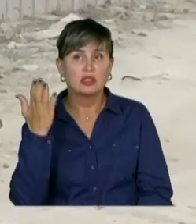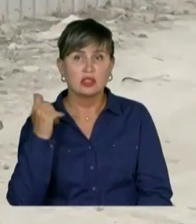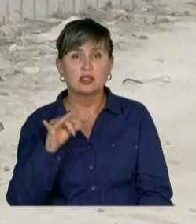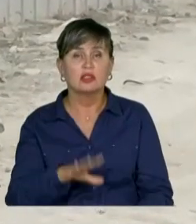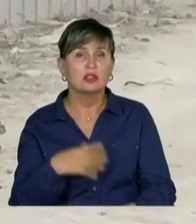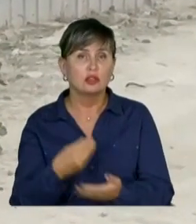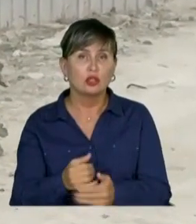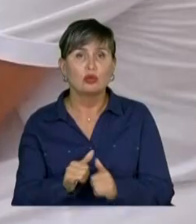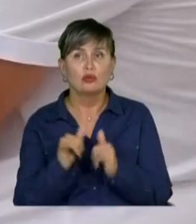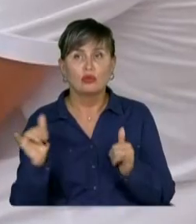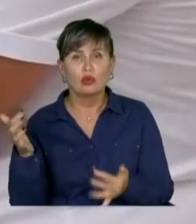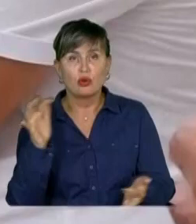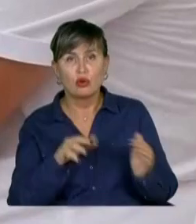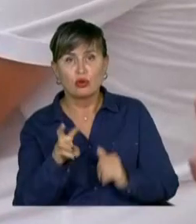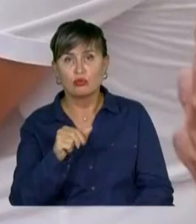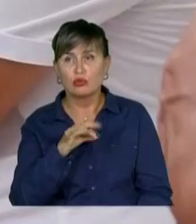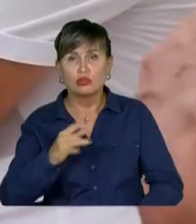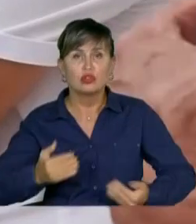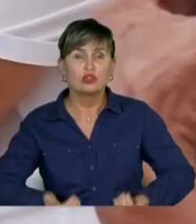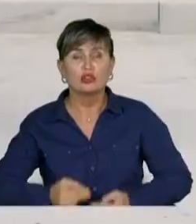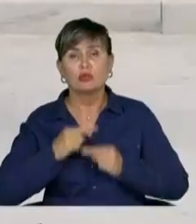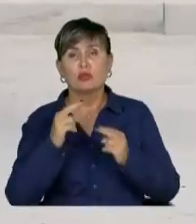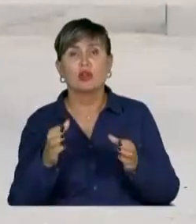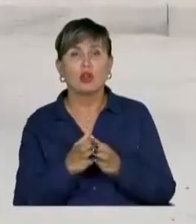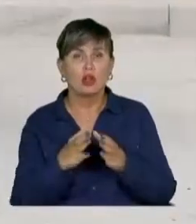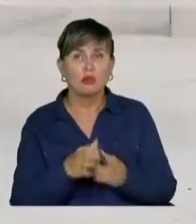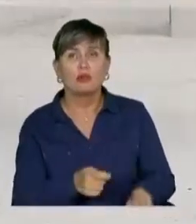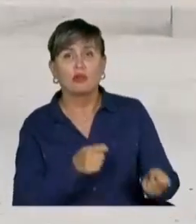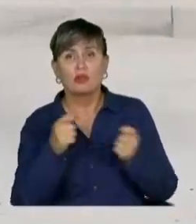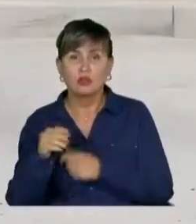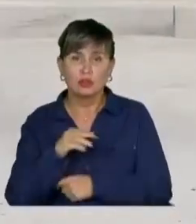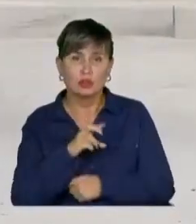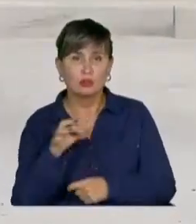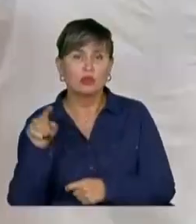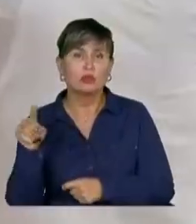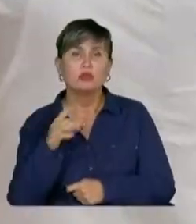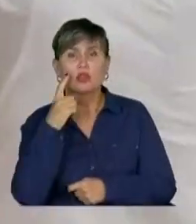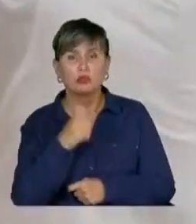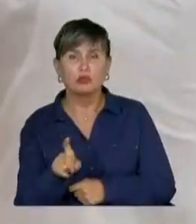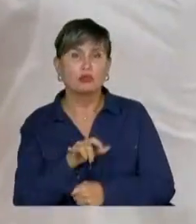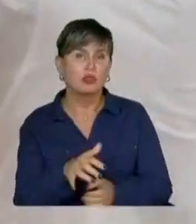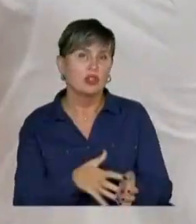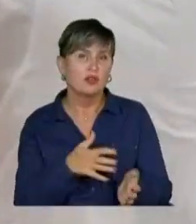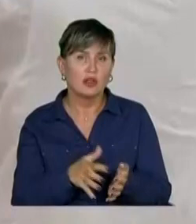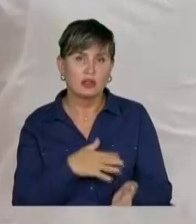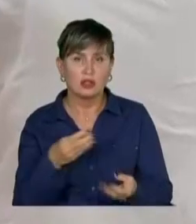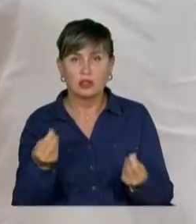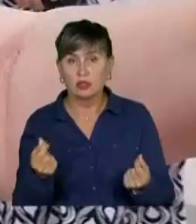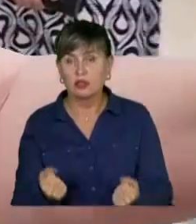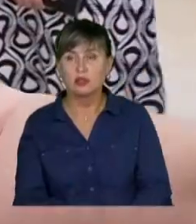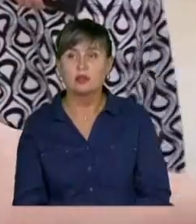времени увеличились горы мусора. Жители обращались в компанию по вывозу ТБО, но там им сообщили, что у них не хватает ресурсов.